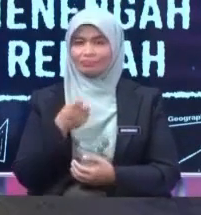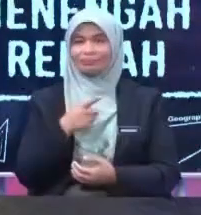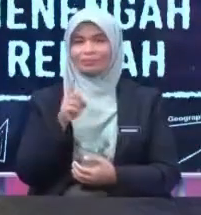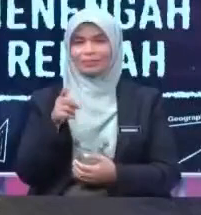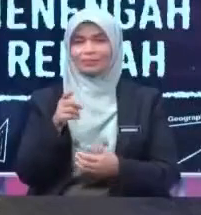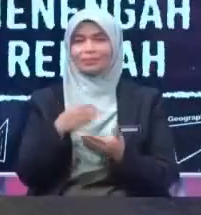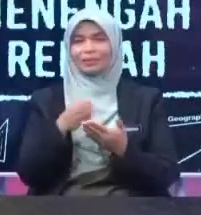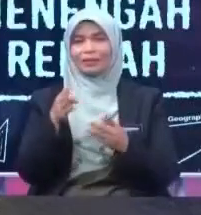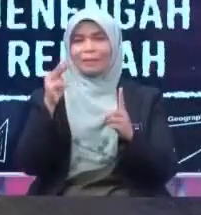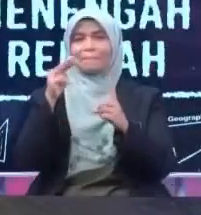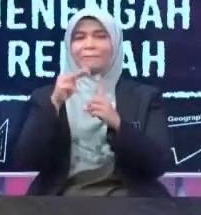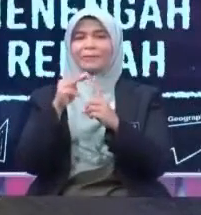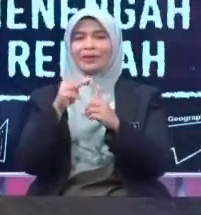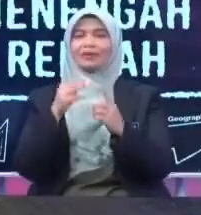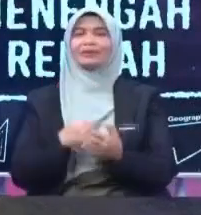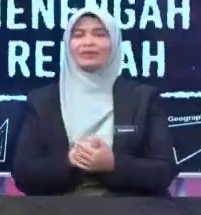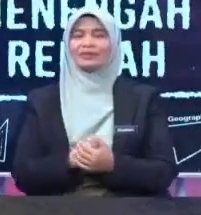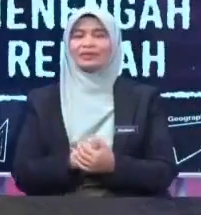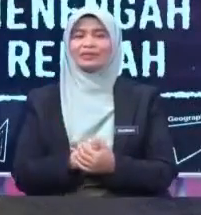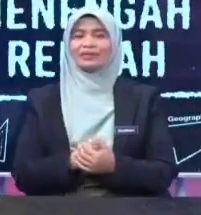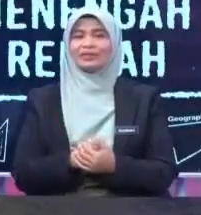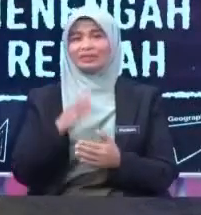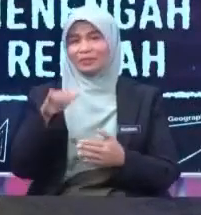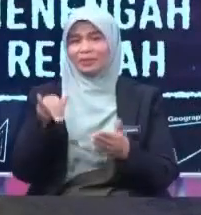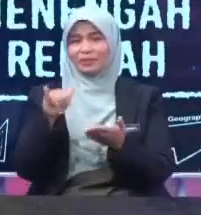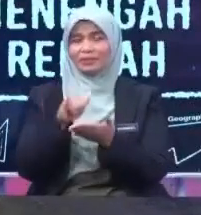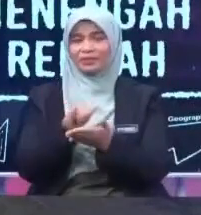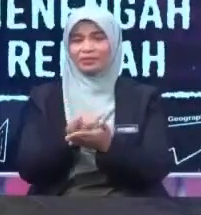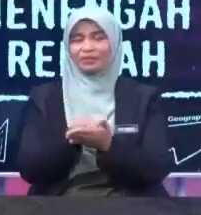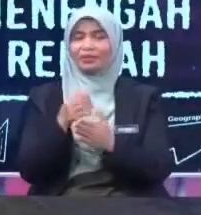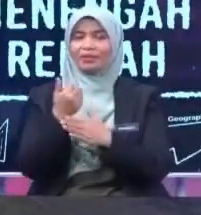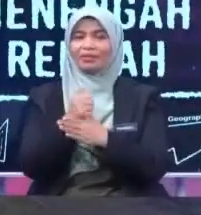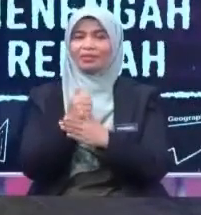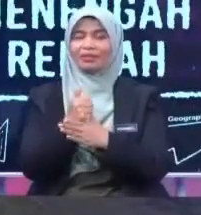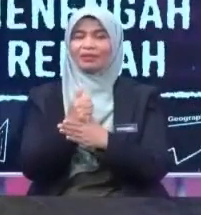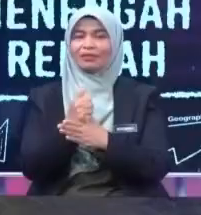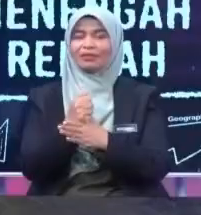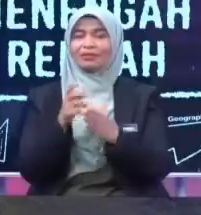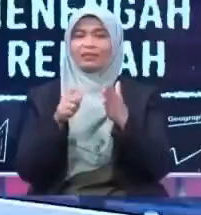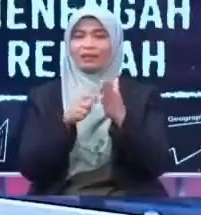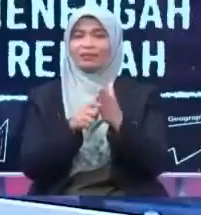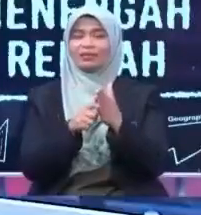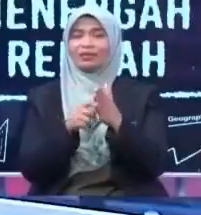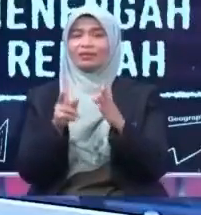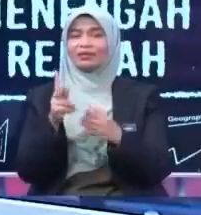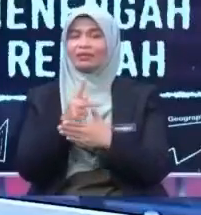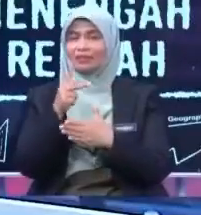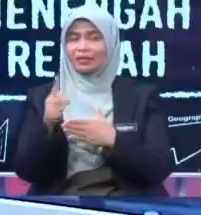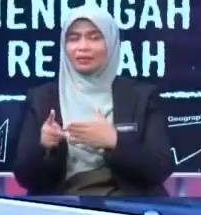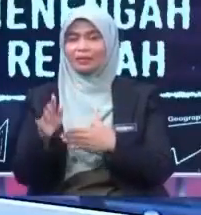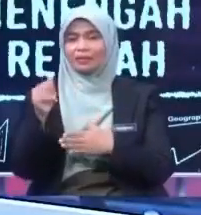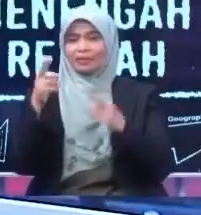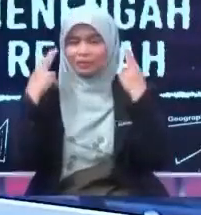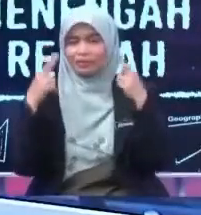Aiman kena kita nak bagi markah. Markah. Baik, ya. Saya akan tampakkan markah. Tapi sebelum Ustazah, yeah, di antara tanda kiamat yang Ustazah sebutkan tadi, ada yang